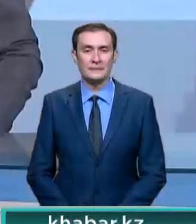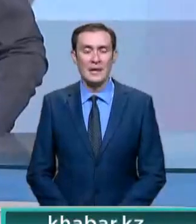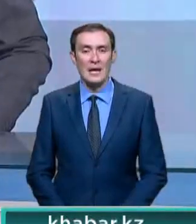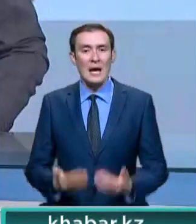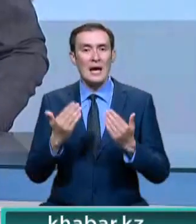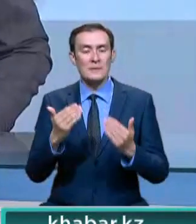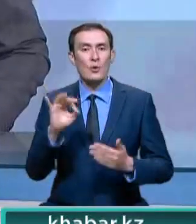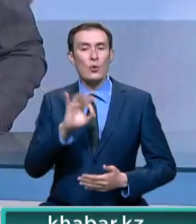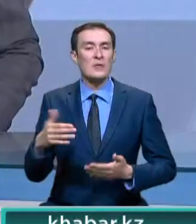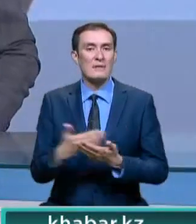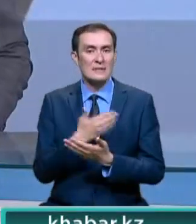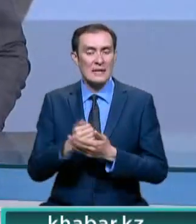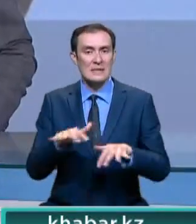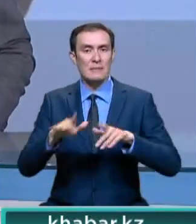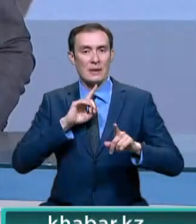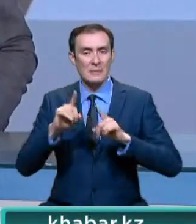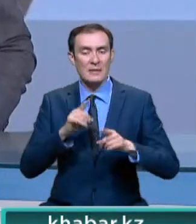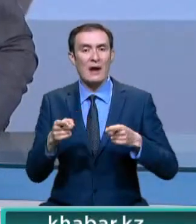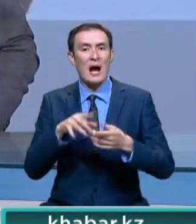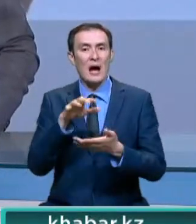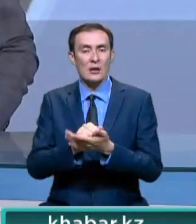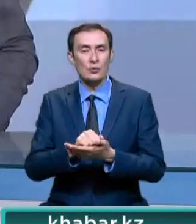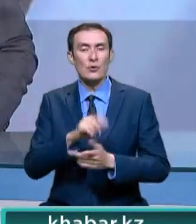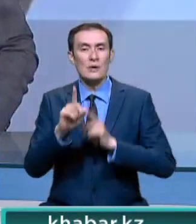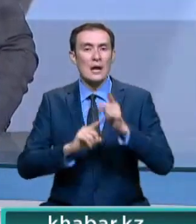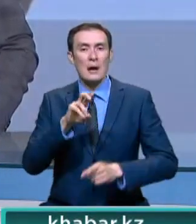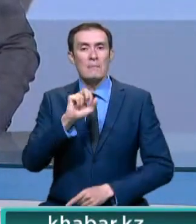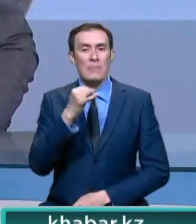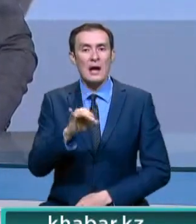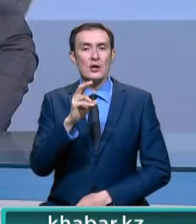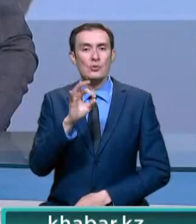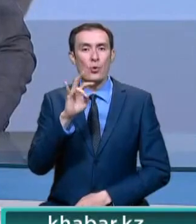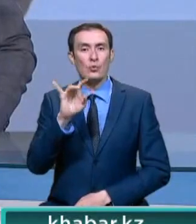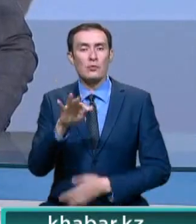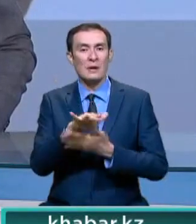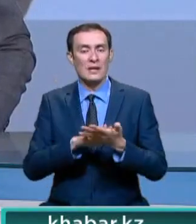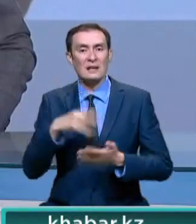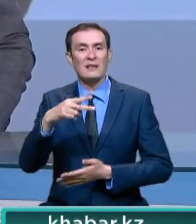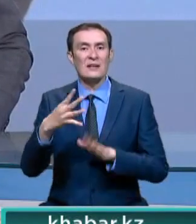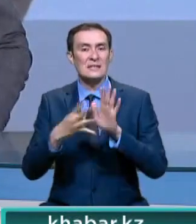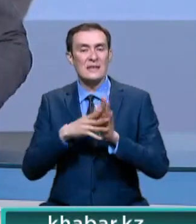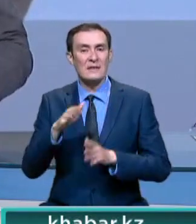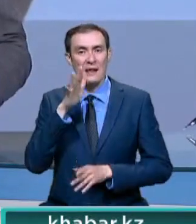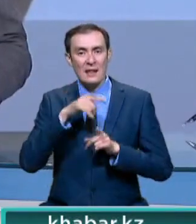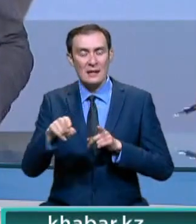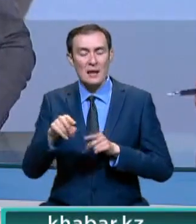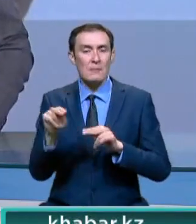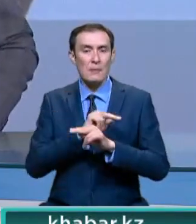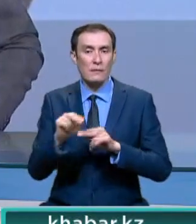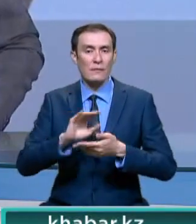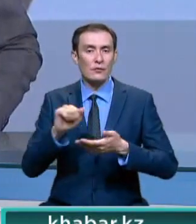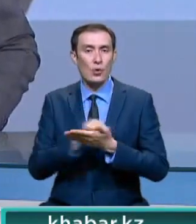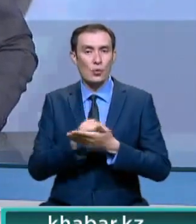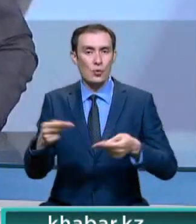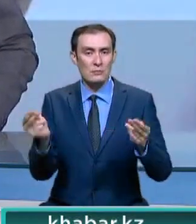а теперь о новостях из парламента аренду байконура продлят еще на 29 лет единственную поправку в ратификацию против акционный